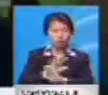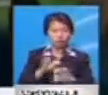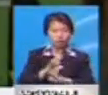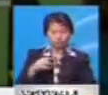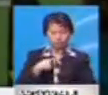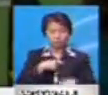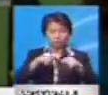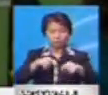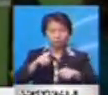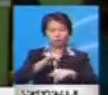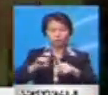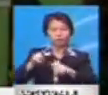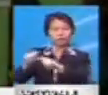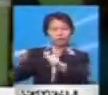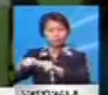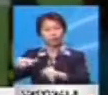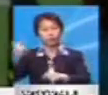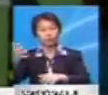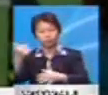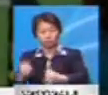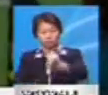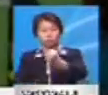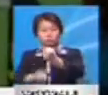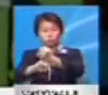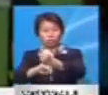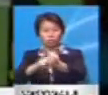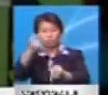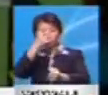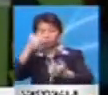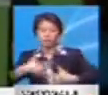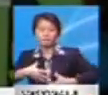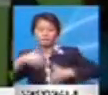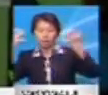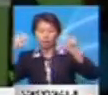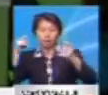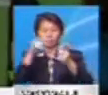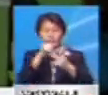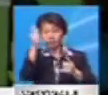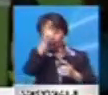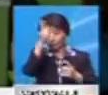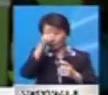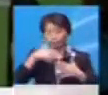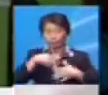di sini, tapi di tempat lain, mau sokong sama dia sebab marah pada kerajaan.